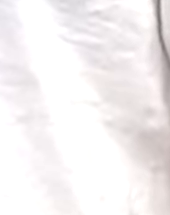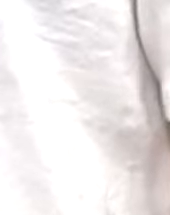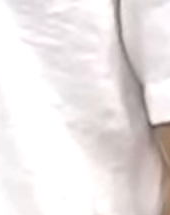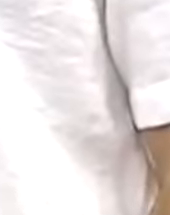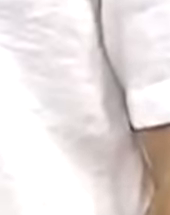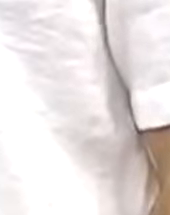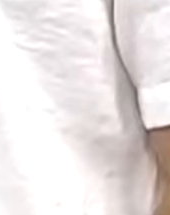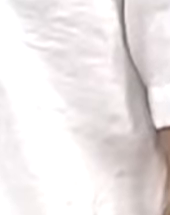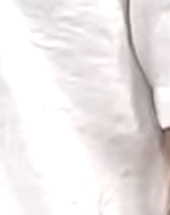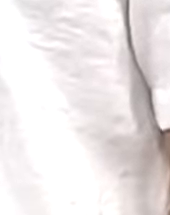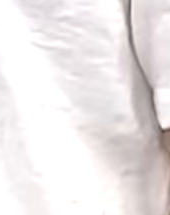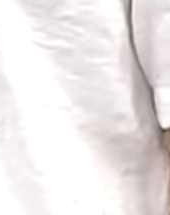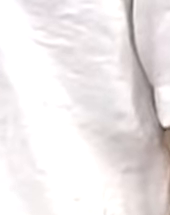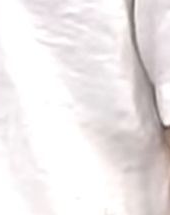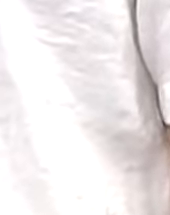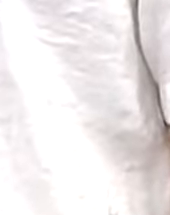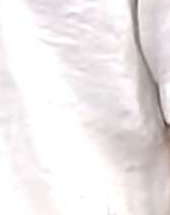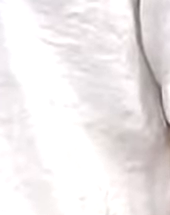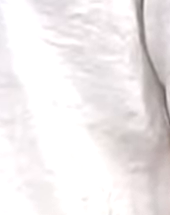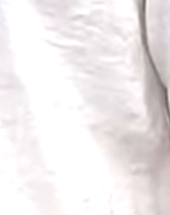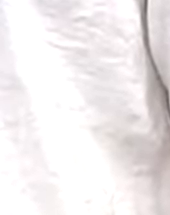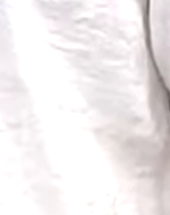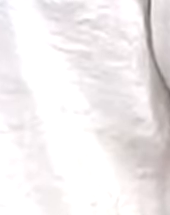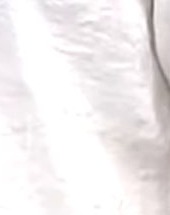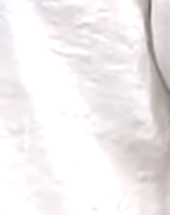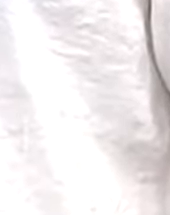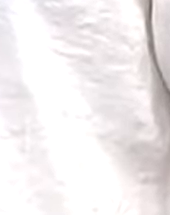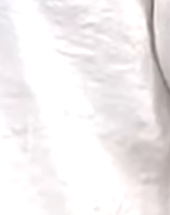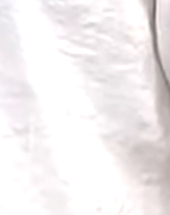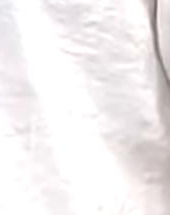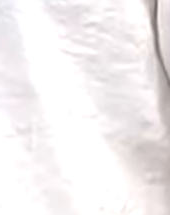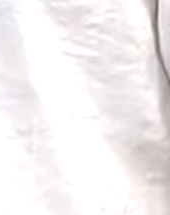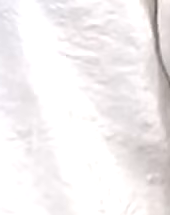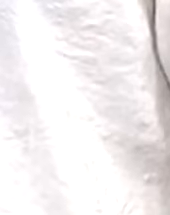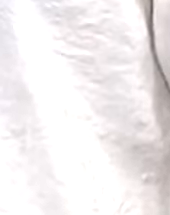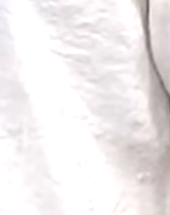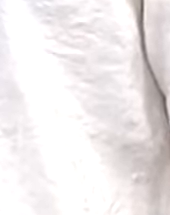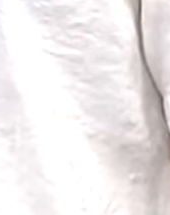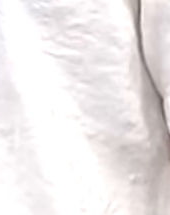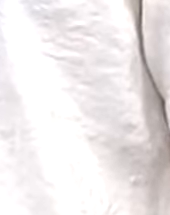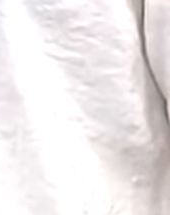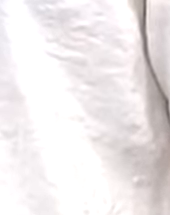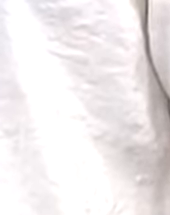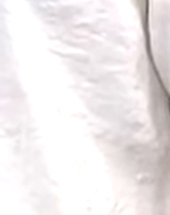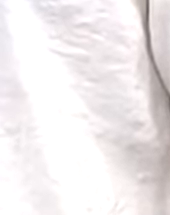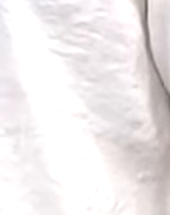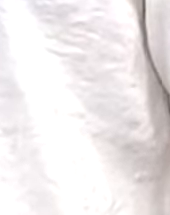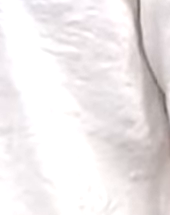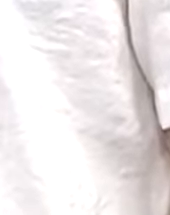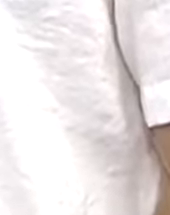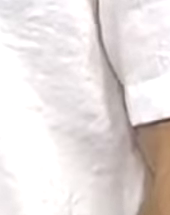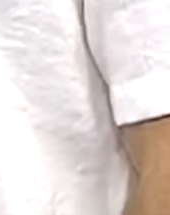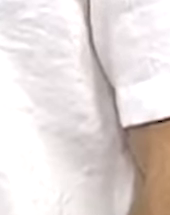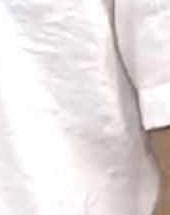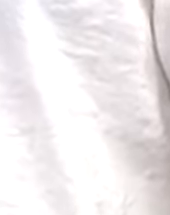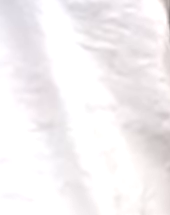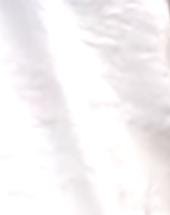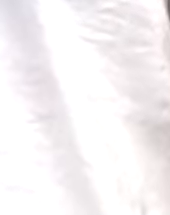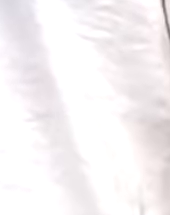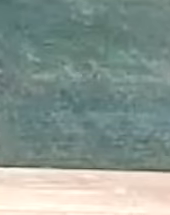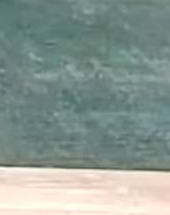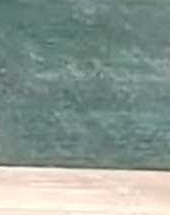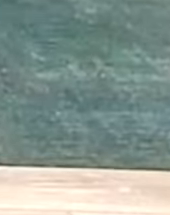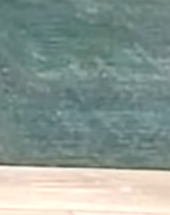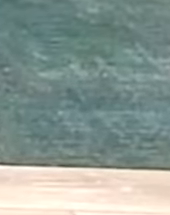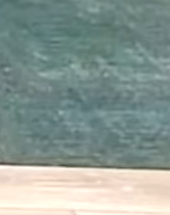biz 5 ay sonra evlendik. Aynen. Tanıştık bir şey sonra evlendik. Bu yaz galiba